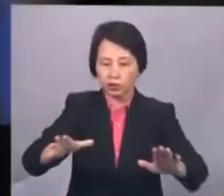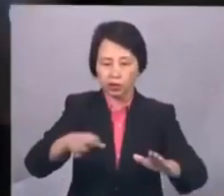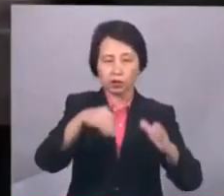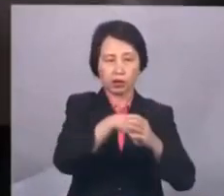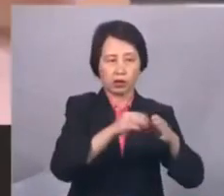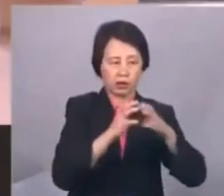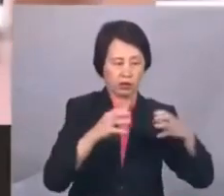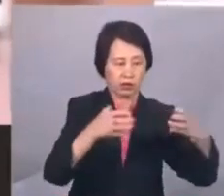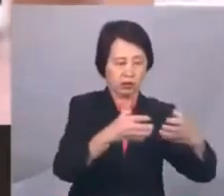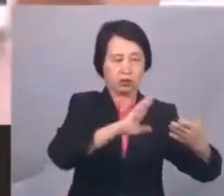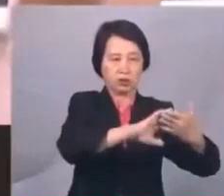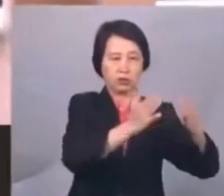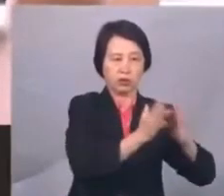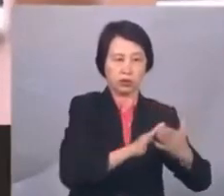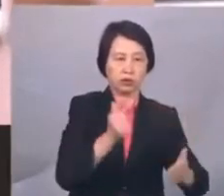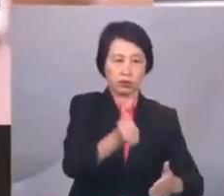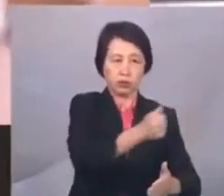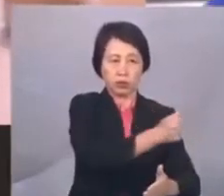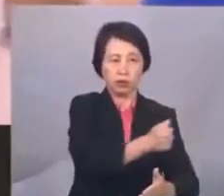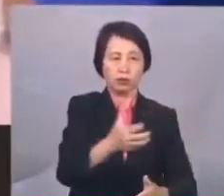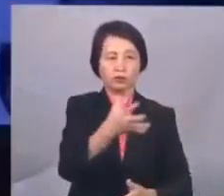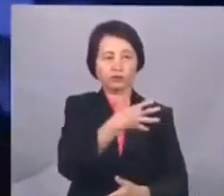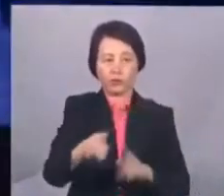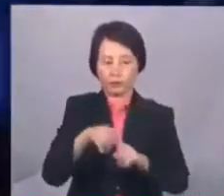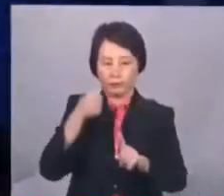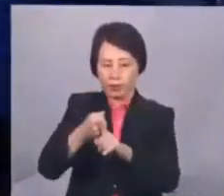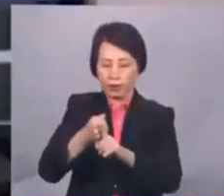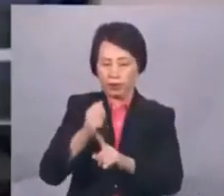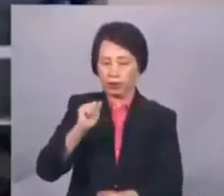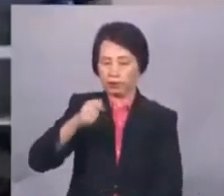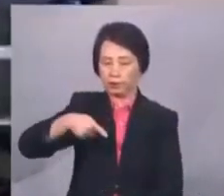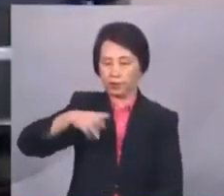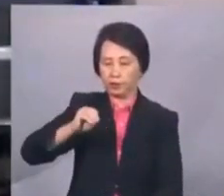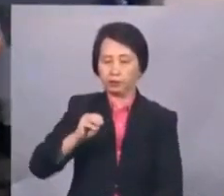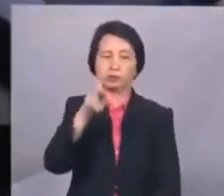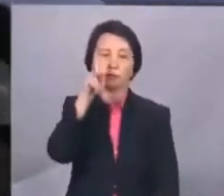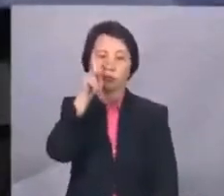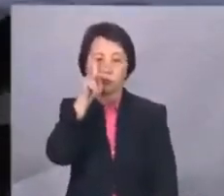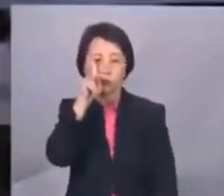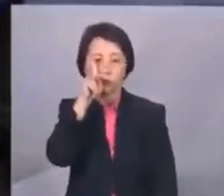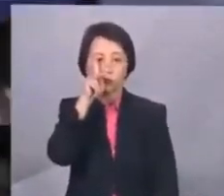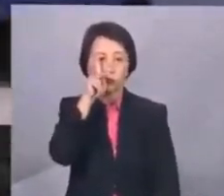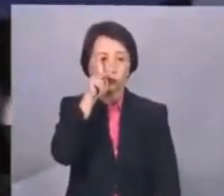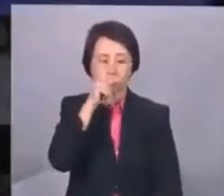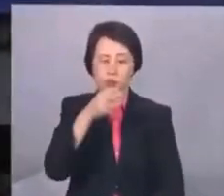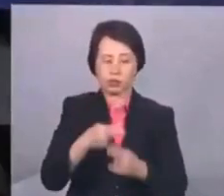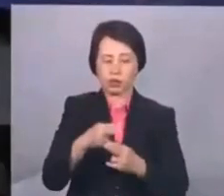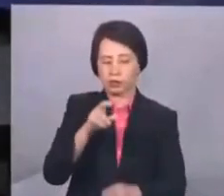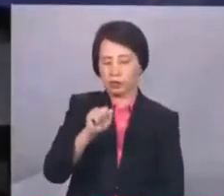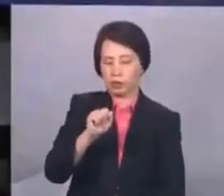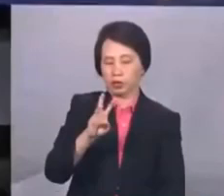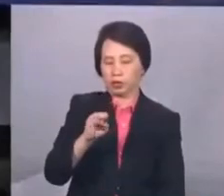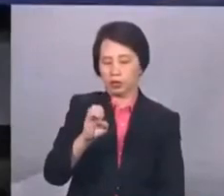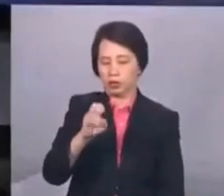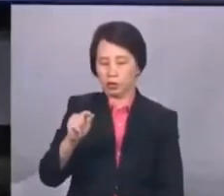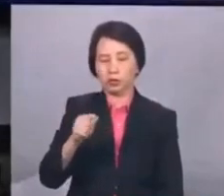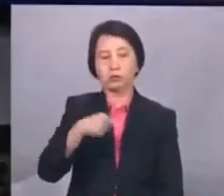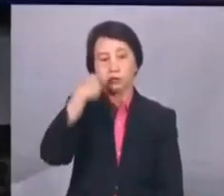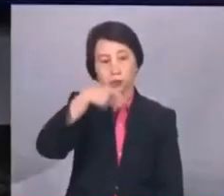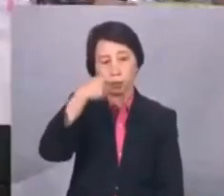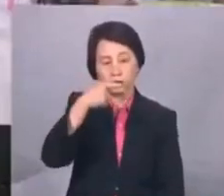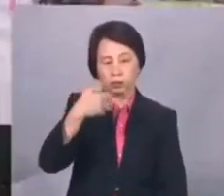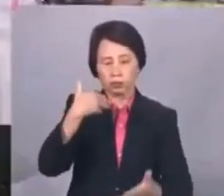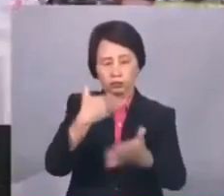berada dalam kelompok community masing-masing sementara itu pengarah RPM ke dahlah dengan kenal pie awalnya askandar ampun ya kau